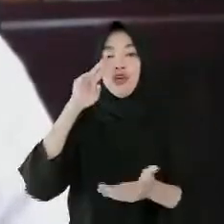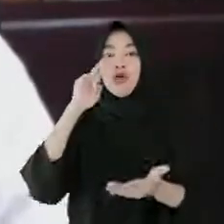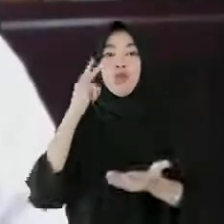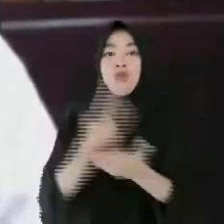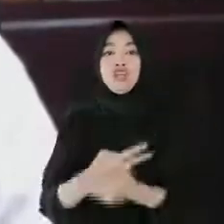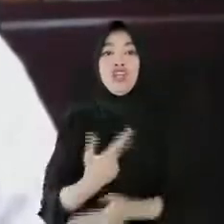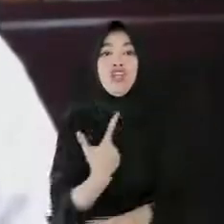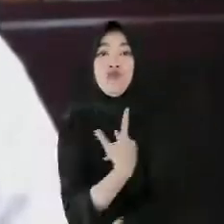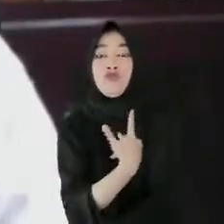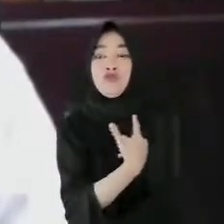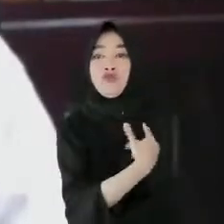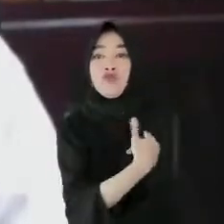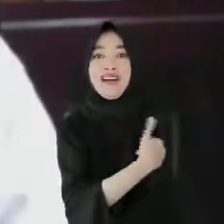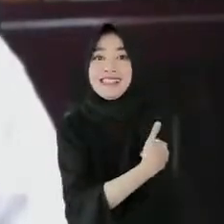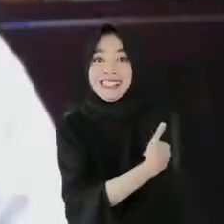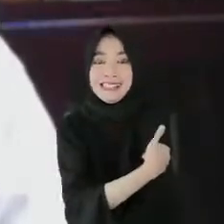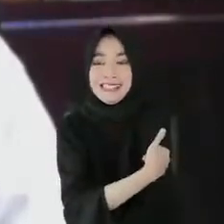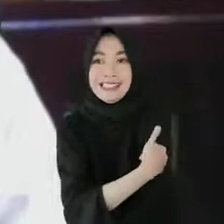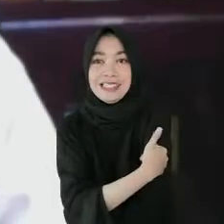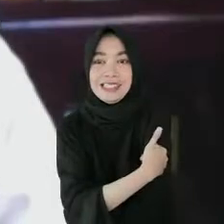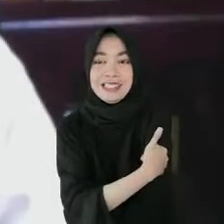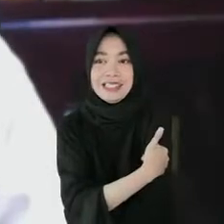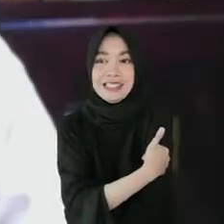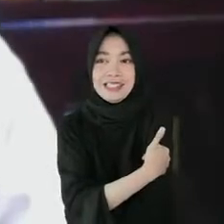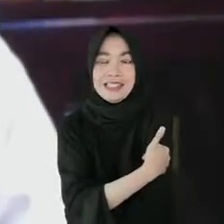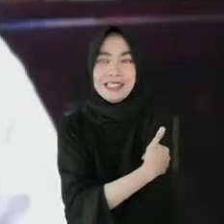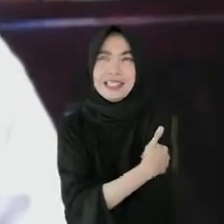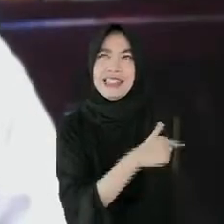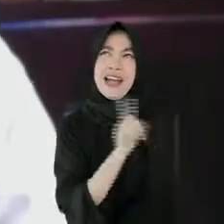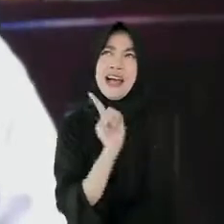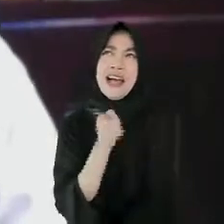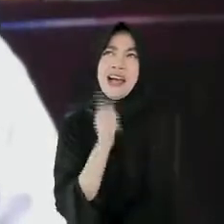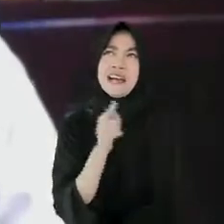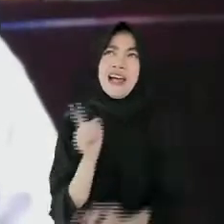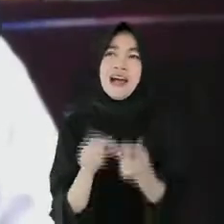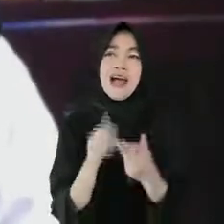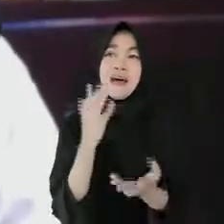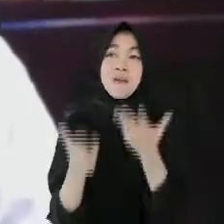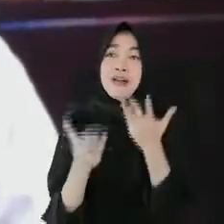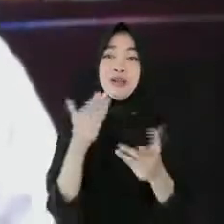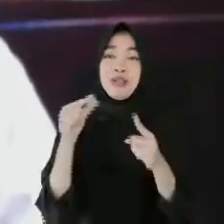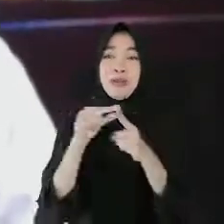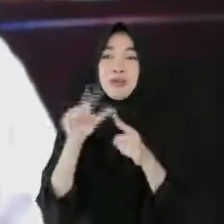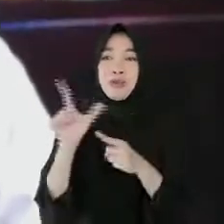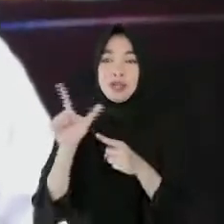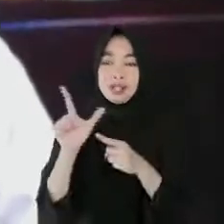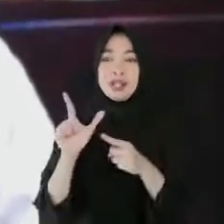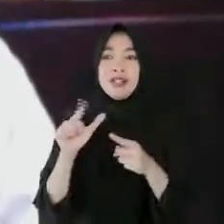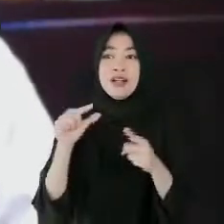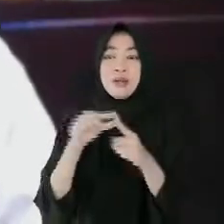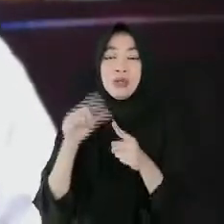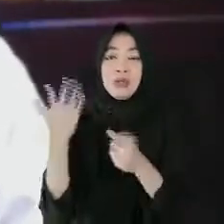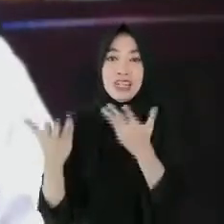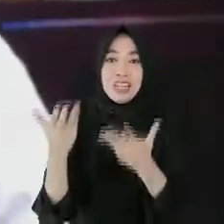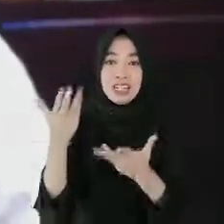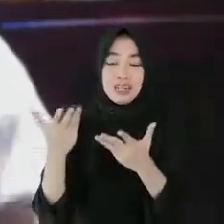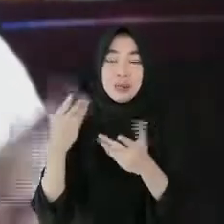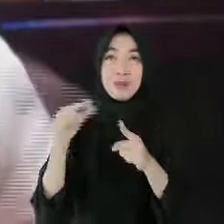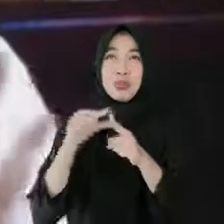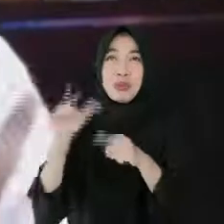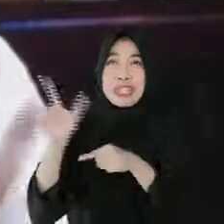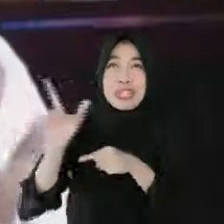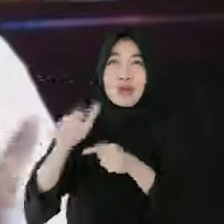melek harapan kami itu waktu itu kepada BB ada aplikasi lindung Iya tapi enggak tahu apakah sudah dipasang atau belum